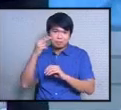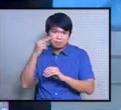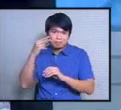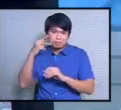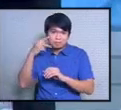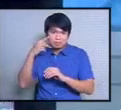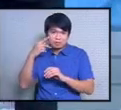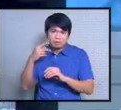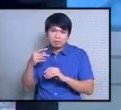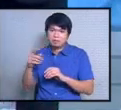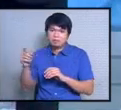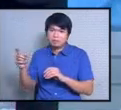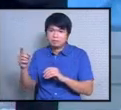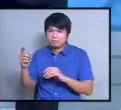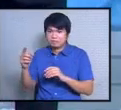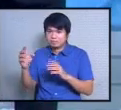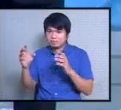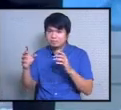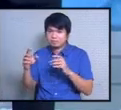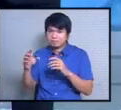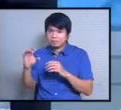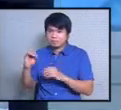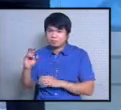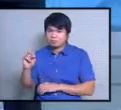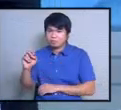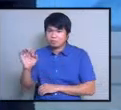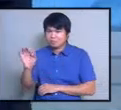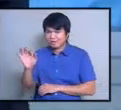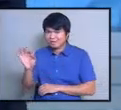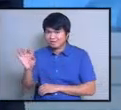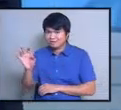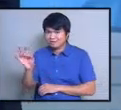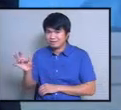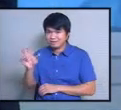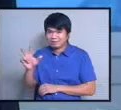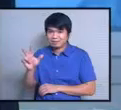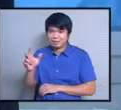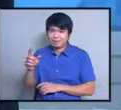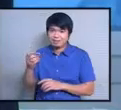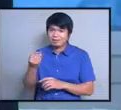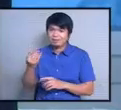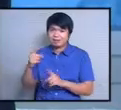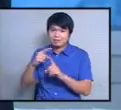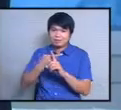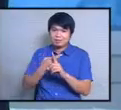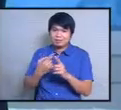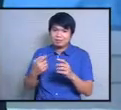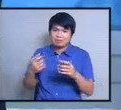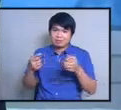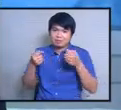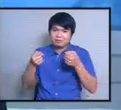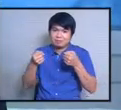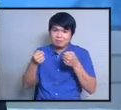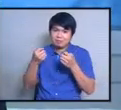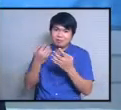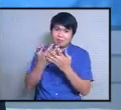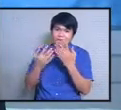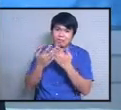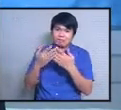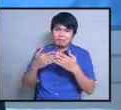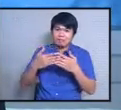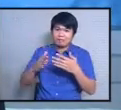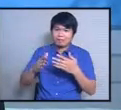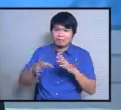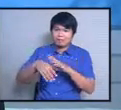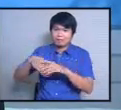o pangangalampag sa Concon, inaresto siya noong taong 1973 at ilang buwan ding nakulong bago po siya pakawalan.